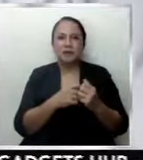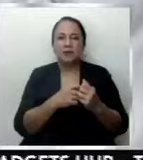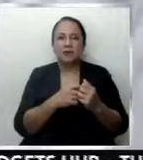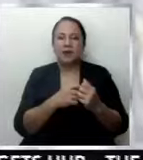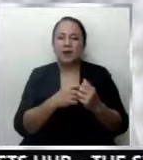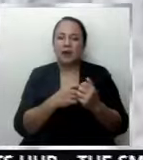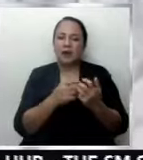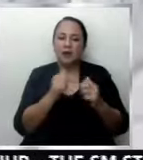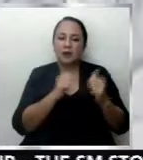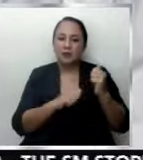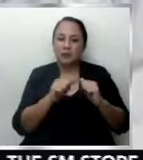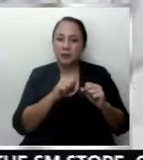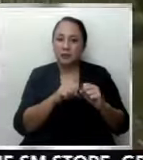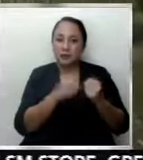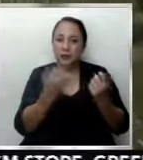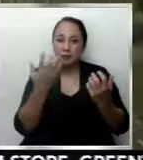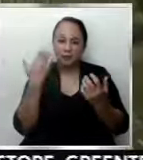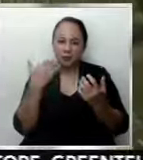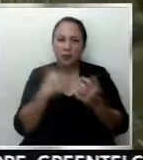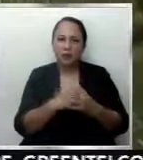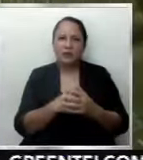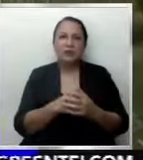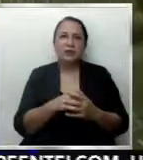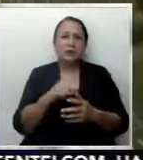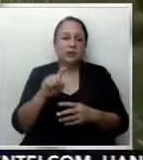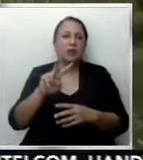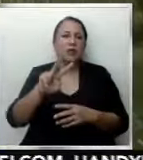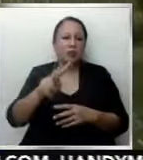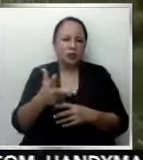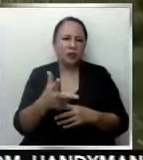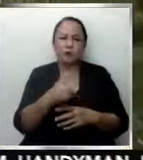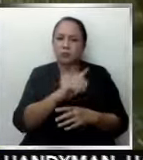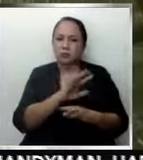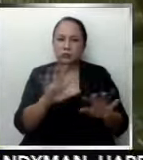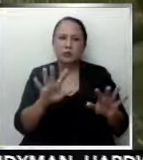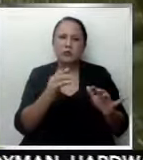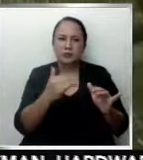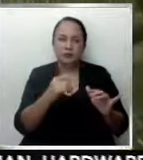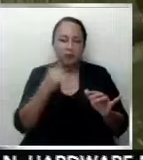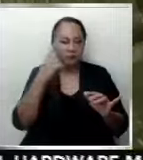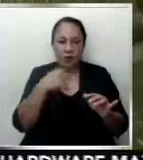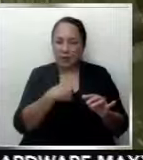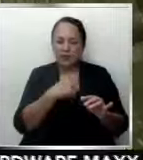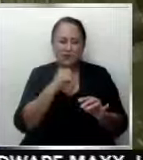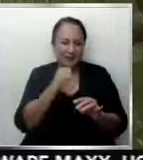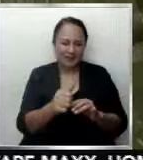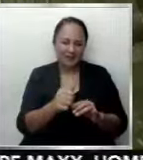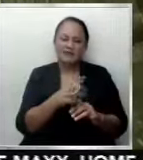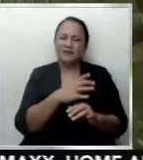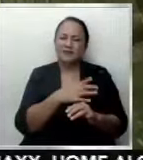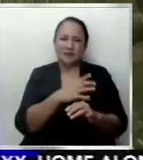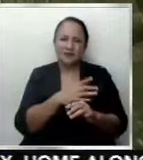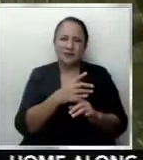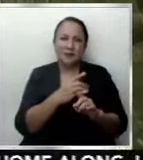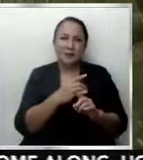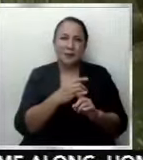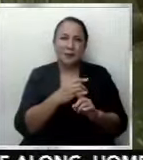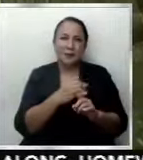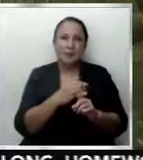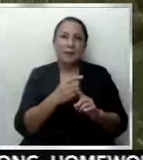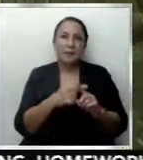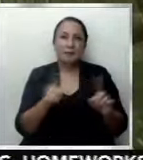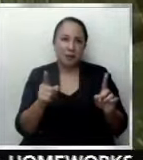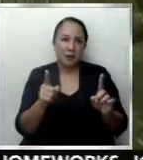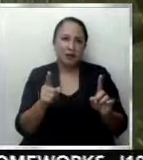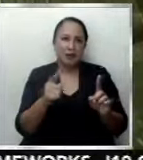kanya noon, nung mag-third place siya, sabi ko, anak, hindi talaga para sa atin. Sabi kong ganon. Pero alam ni God,